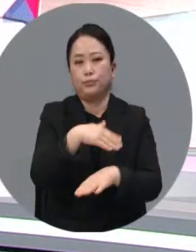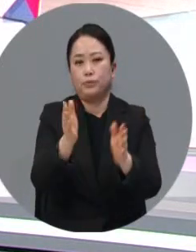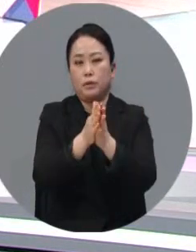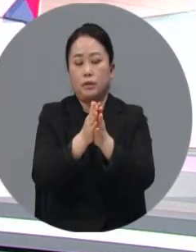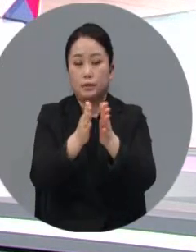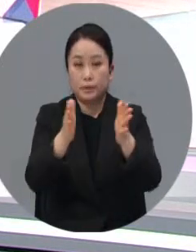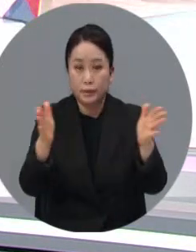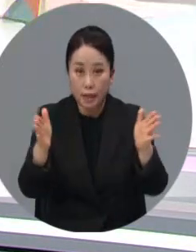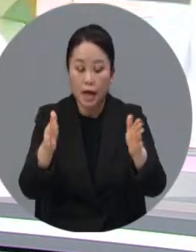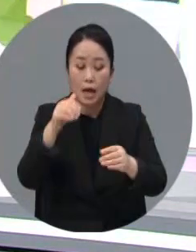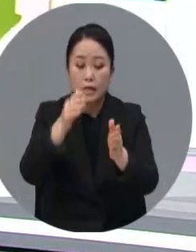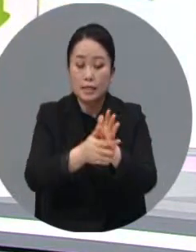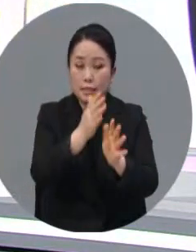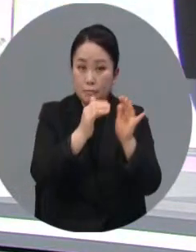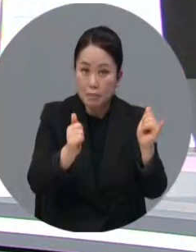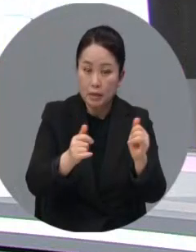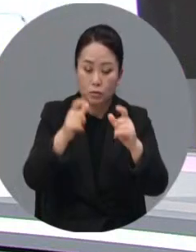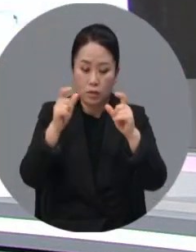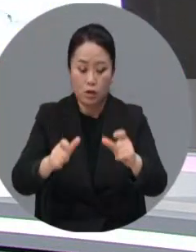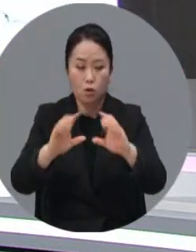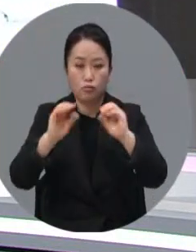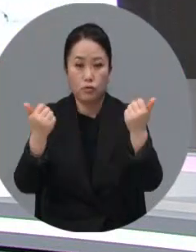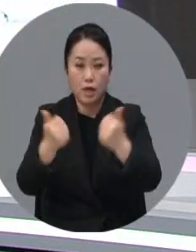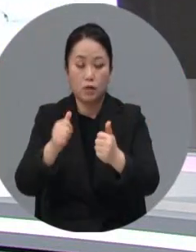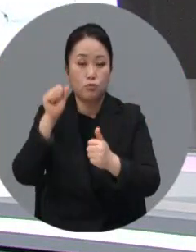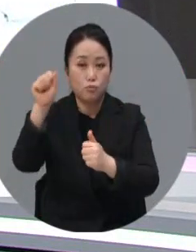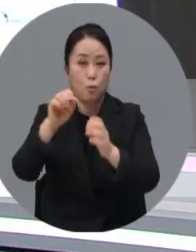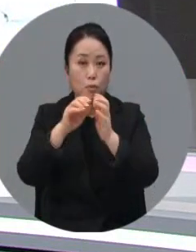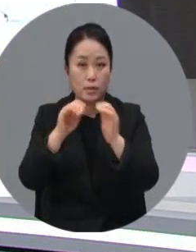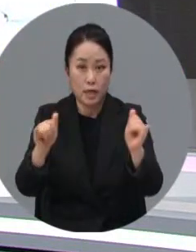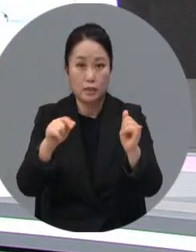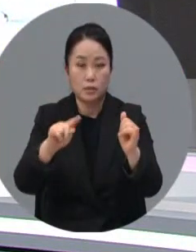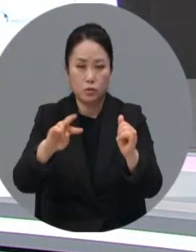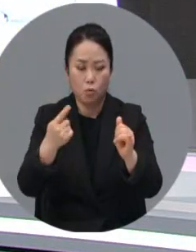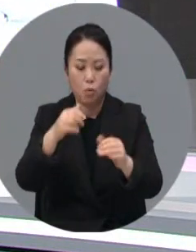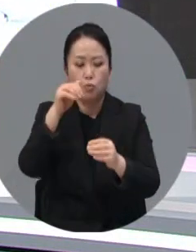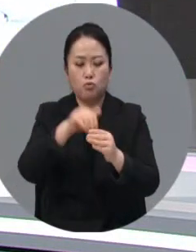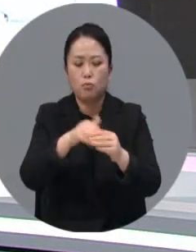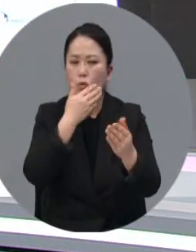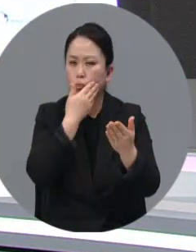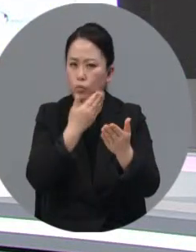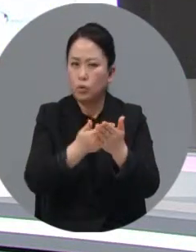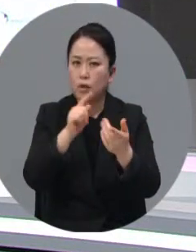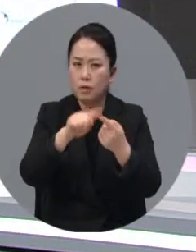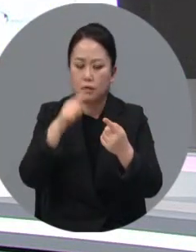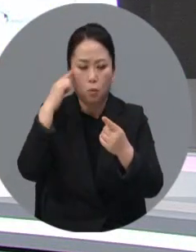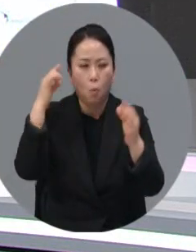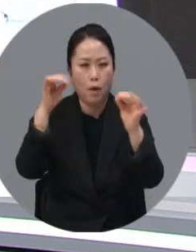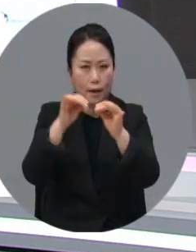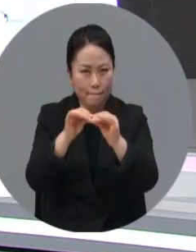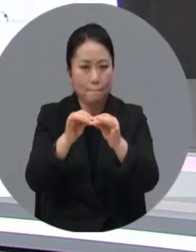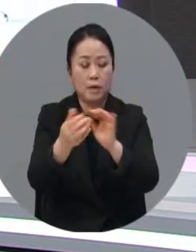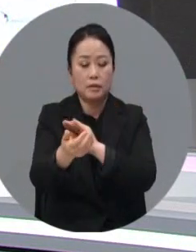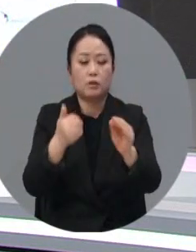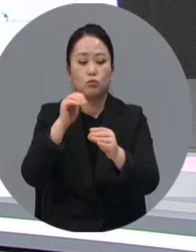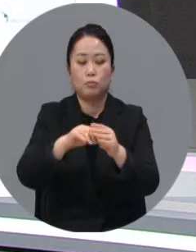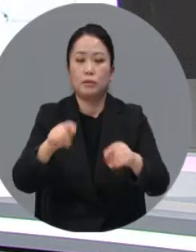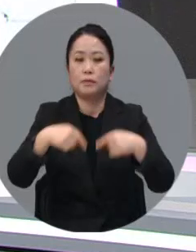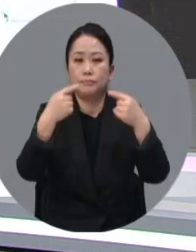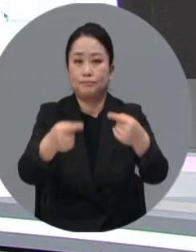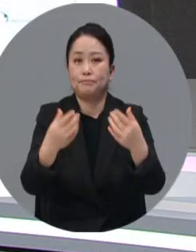시작됐습니다. 시민도 지역구 국회의원 후보자들도 투표의 중요성에 공감하며 사전투표에